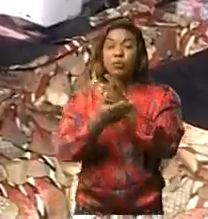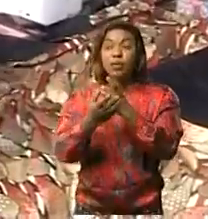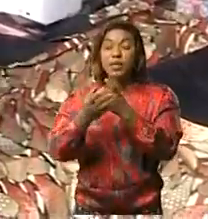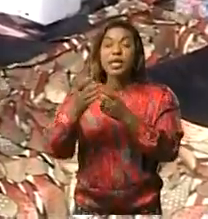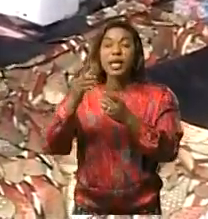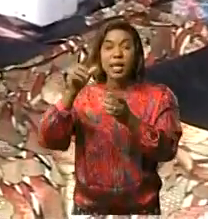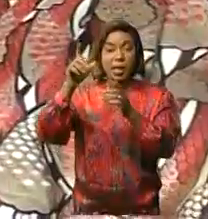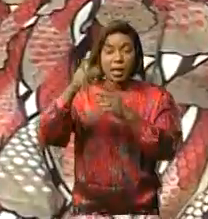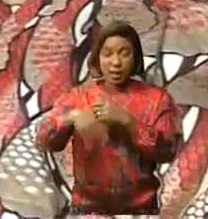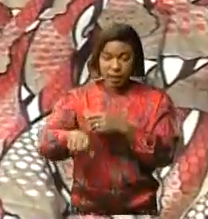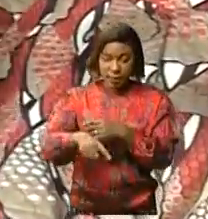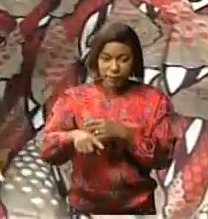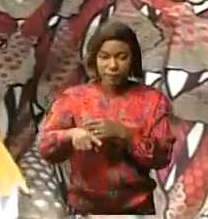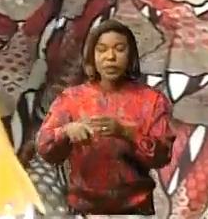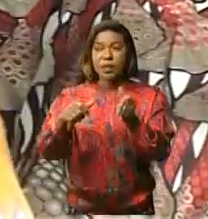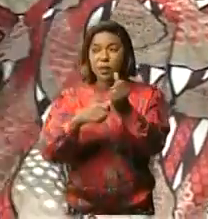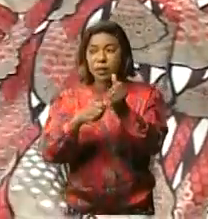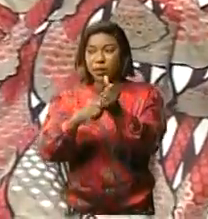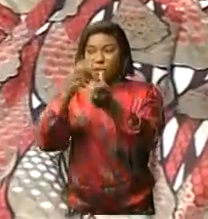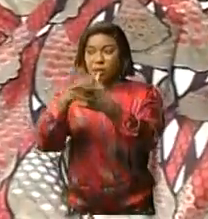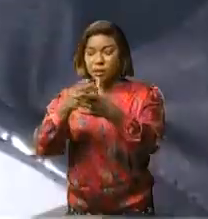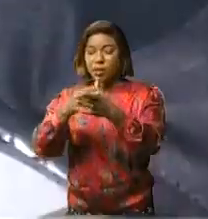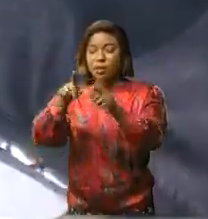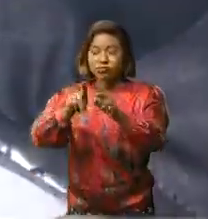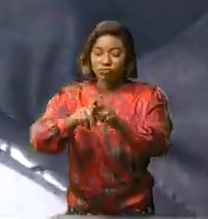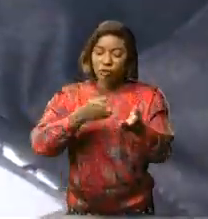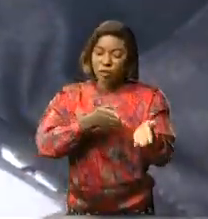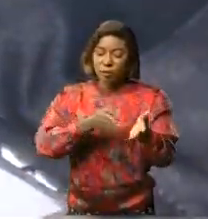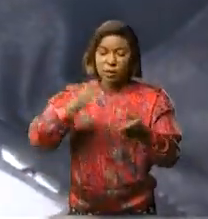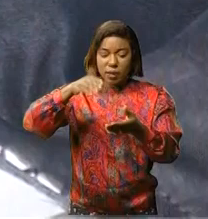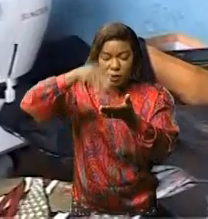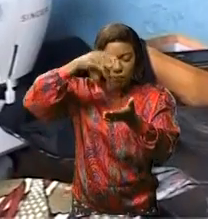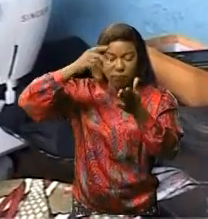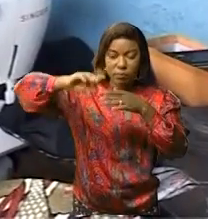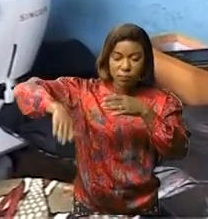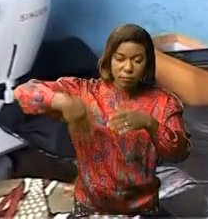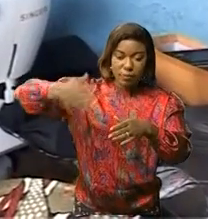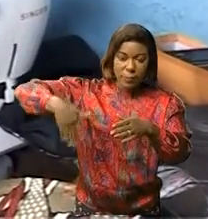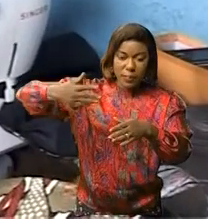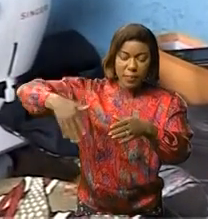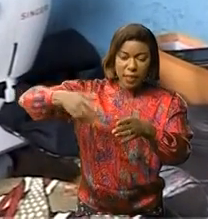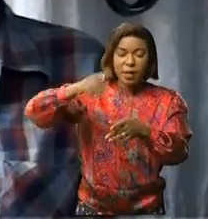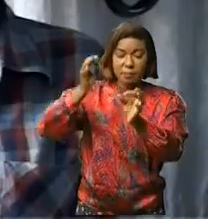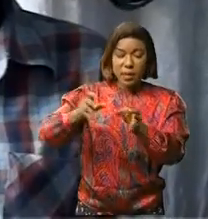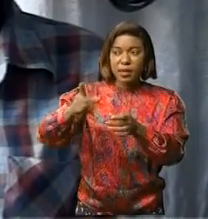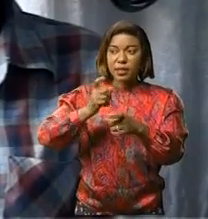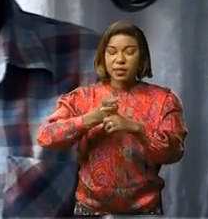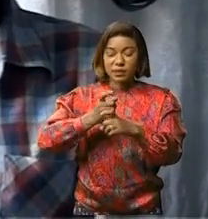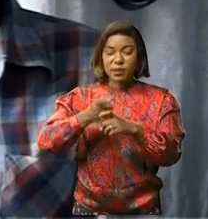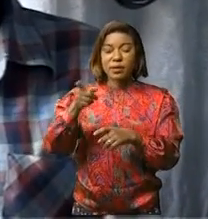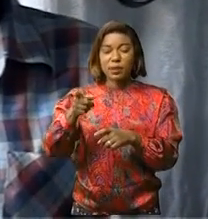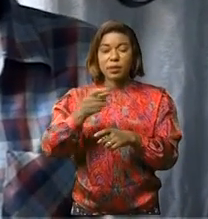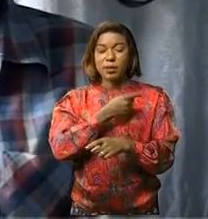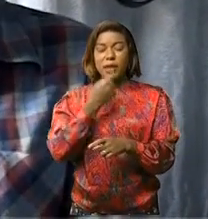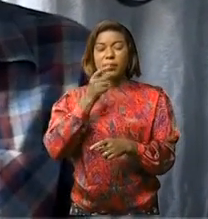avec handicap comme elle, en les initiant dans la coupe et couture. Elle éprouve quand même d'énormes difficultés. Je suis personne vivant